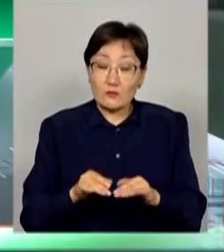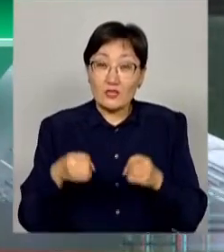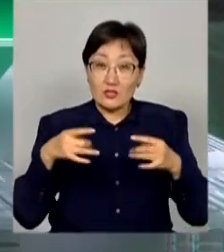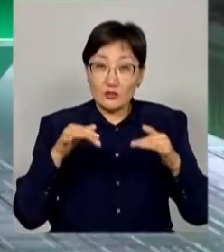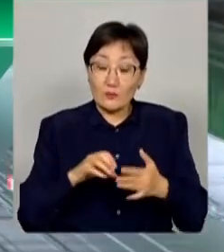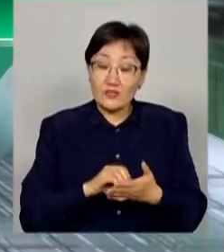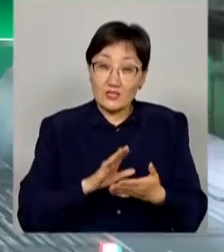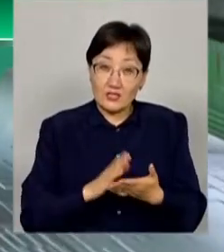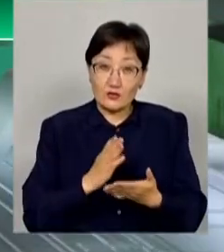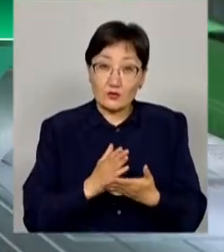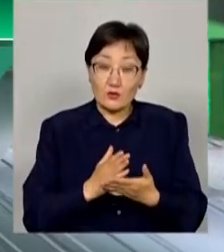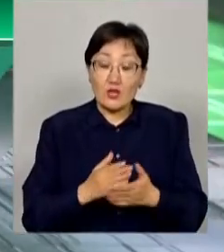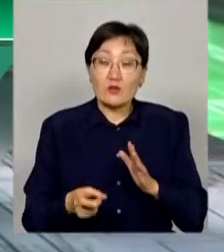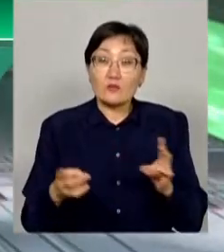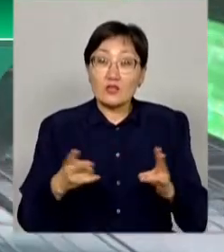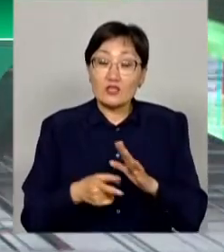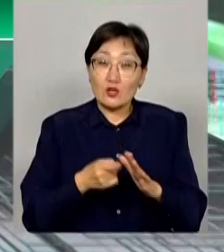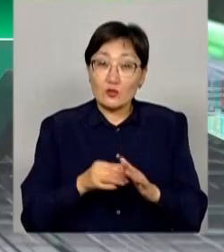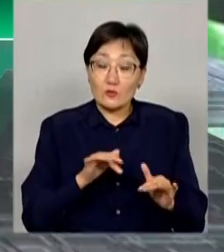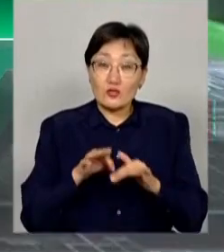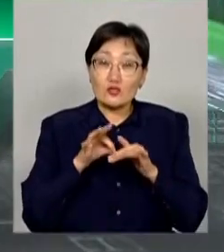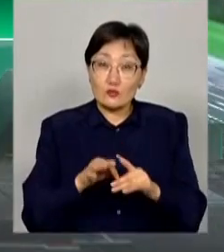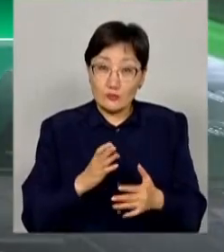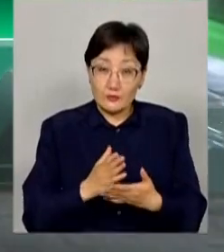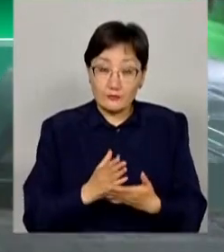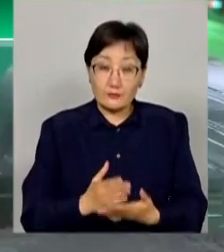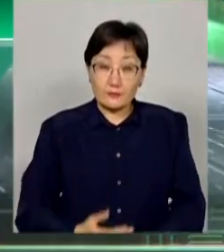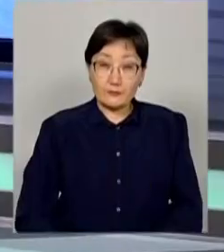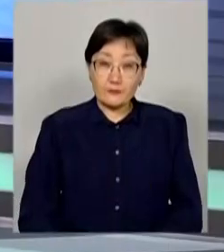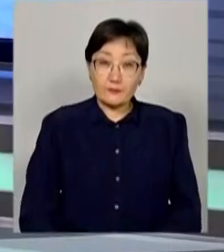тізіліміне тіркелді. Тиісті сараптамалар тағайындалды.